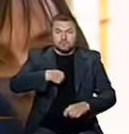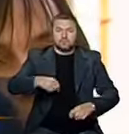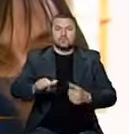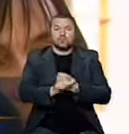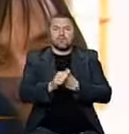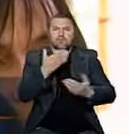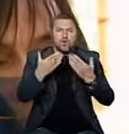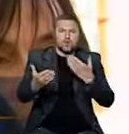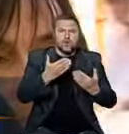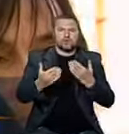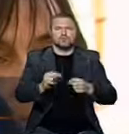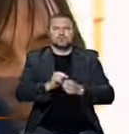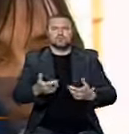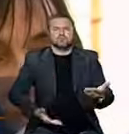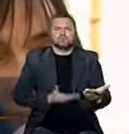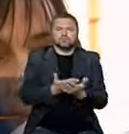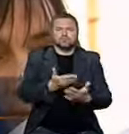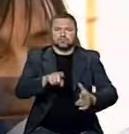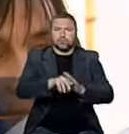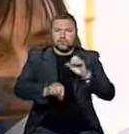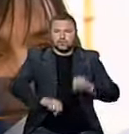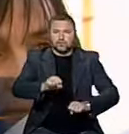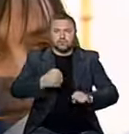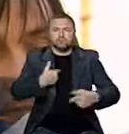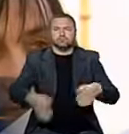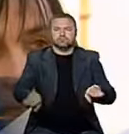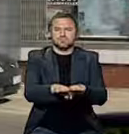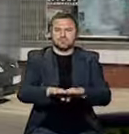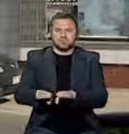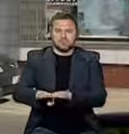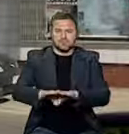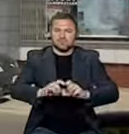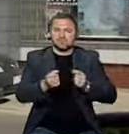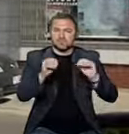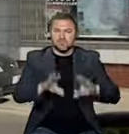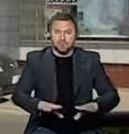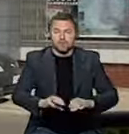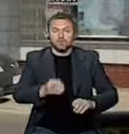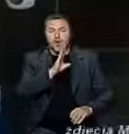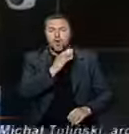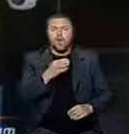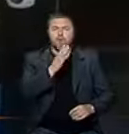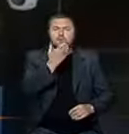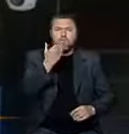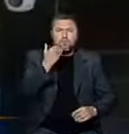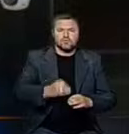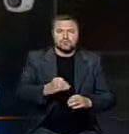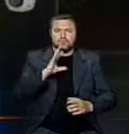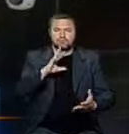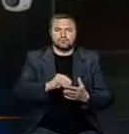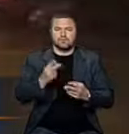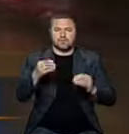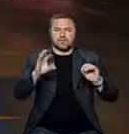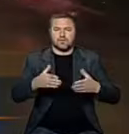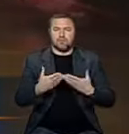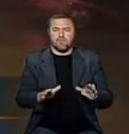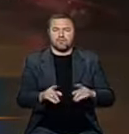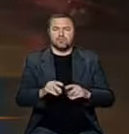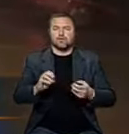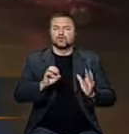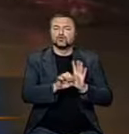skutek rozmów czy też na skutek wniesionego pozwu sądowego doszło do zamknięcia tych sklepów. Dziś koło południa dwa sklepy znów były otwarte, w tym